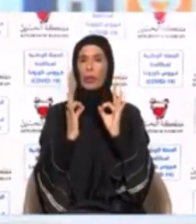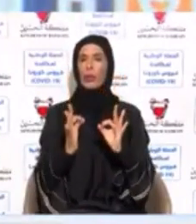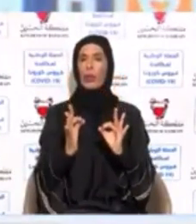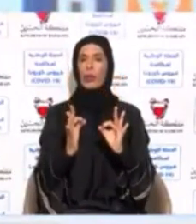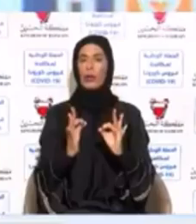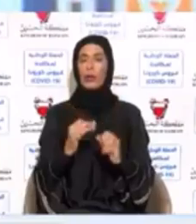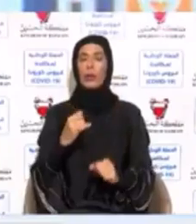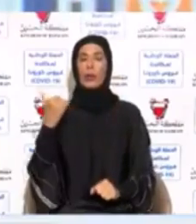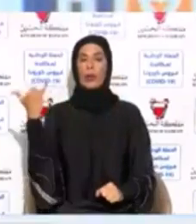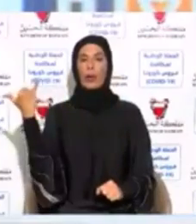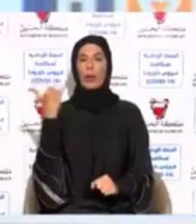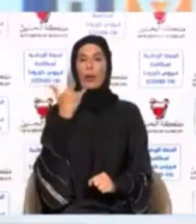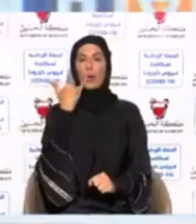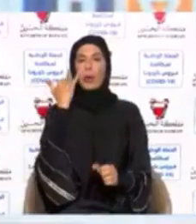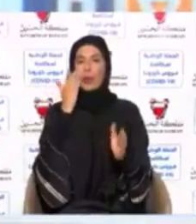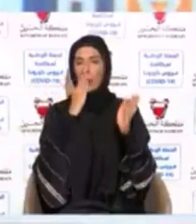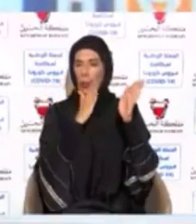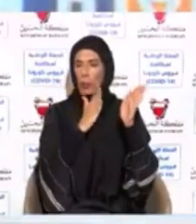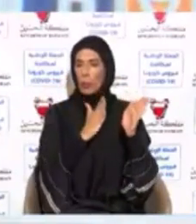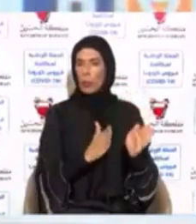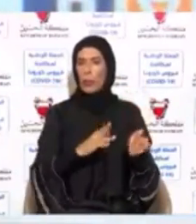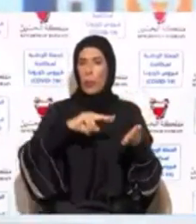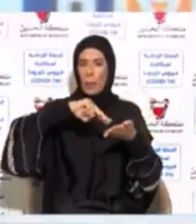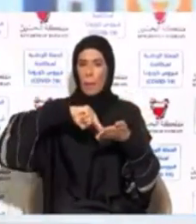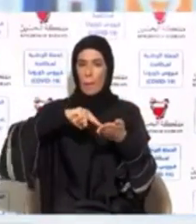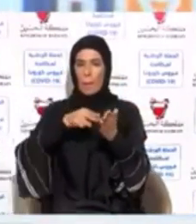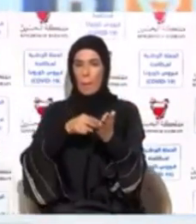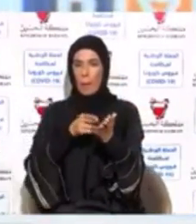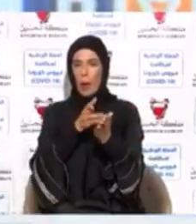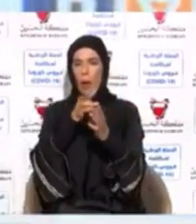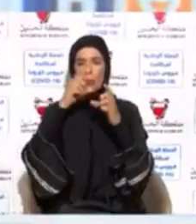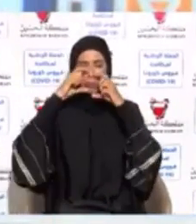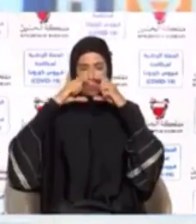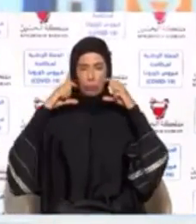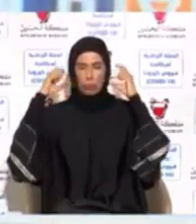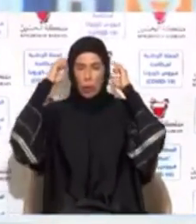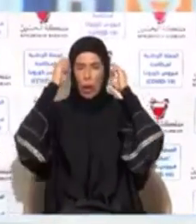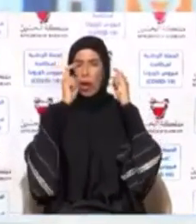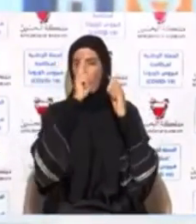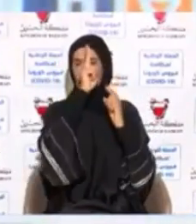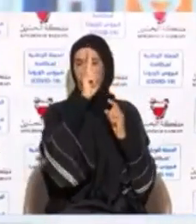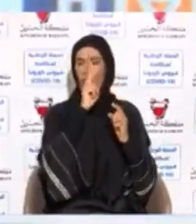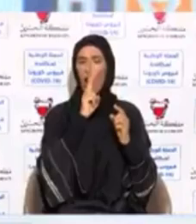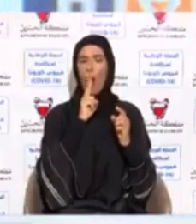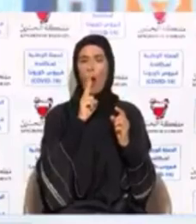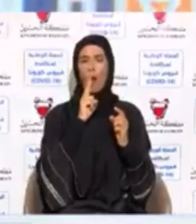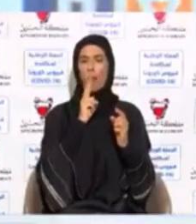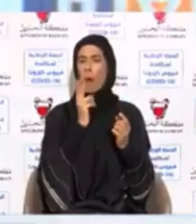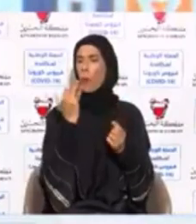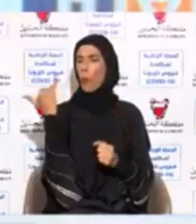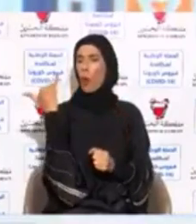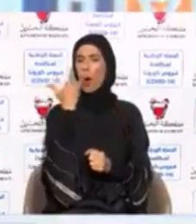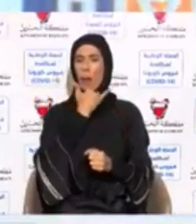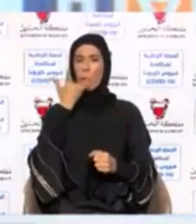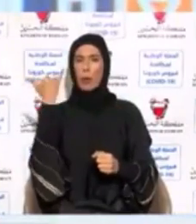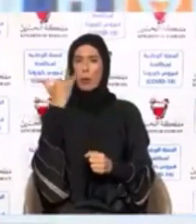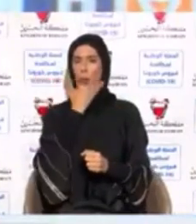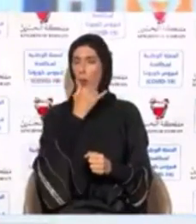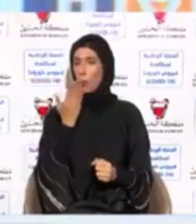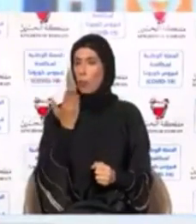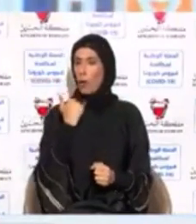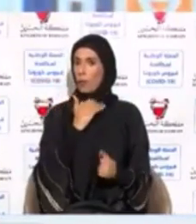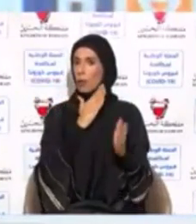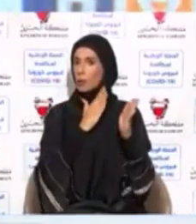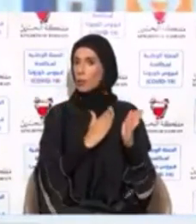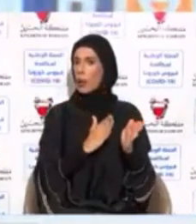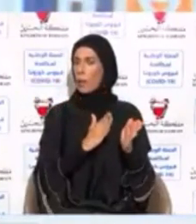على أهمية الالتزام بالتدابير الوقائية والإجراءات الاحترازية وضرورة عدم التهاون